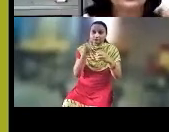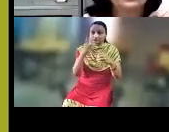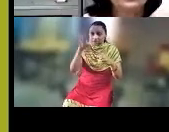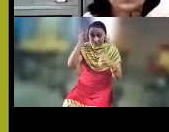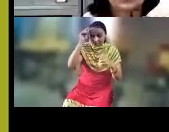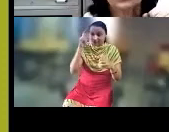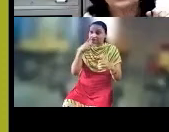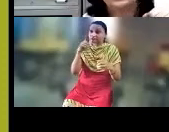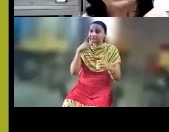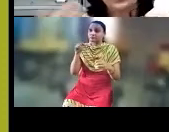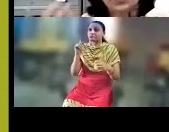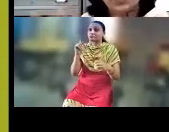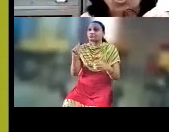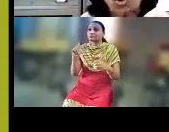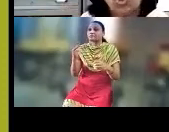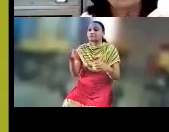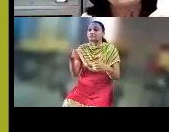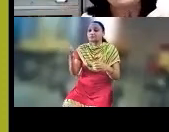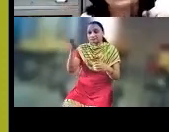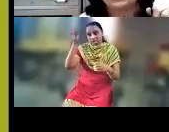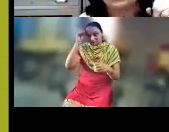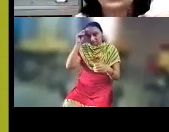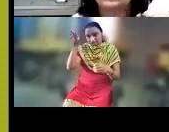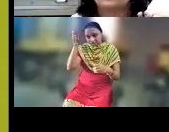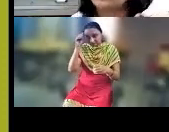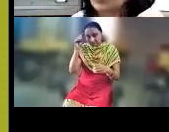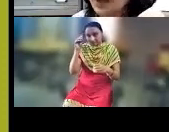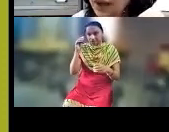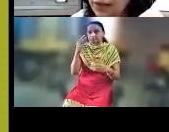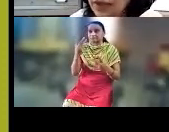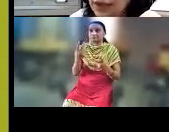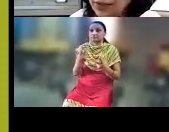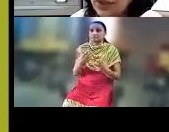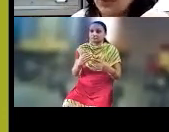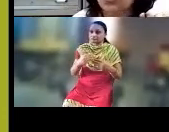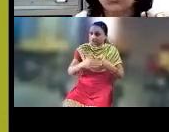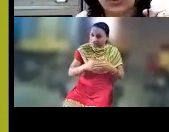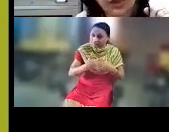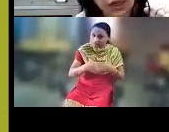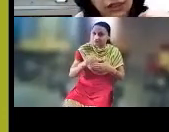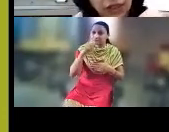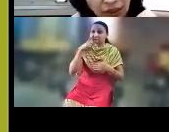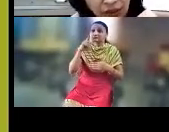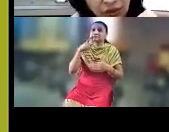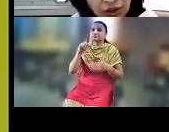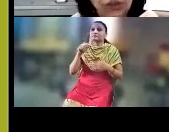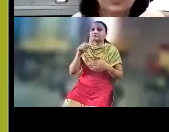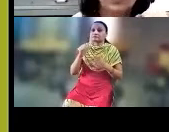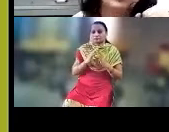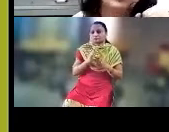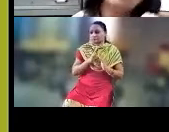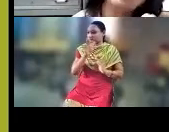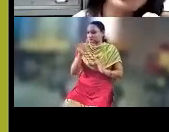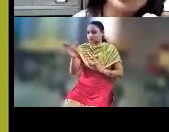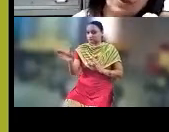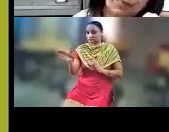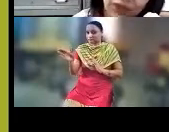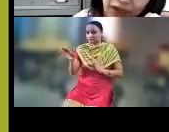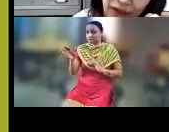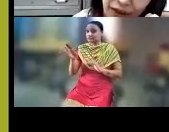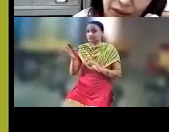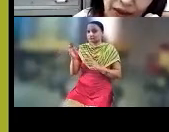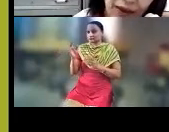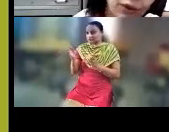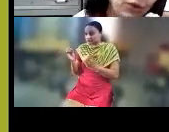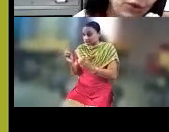करना है, कैसे करना है, ongoing sessions हैं, कुछ बताया माता पिता को, उन्होंने घर जा करके उसे इस्तेमाल किया, फिर उन्होंने वापस